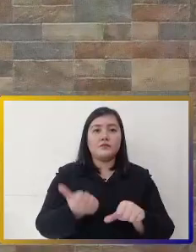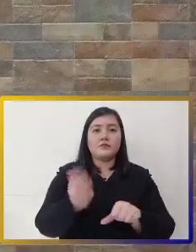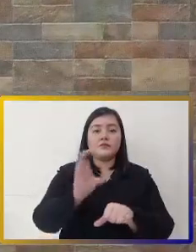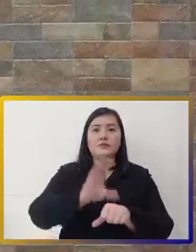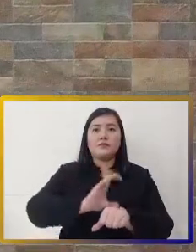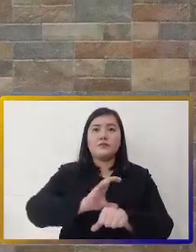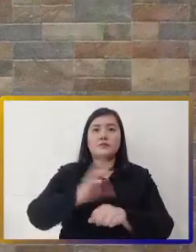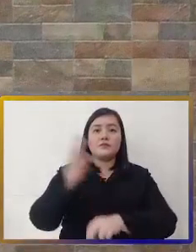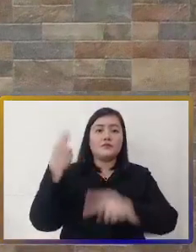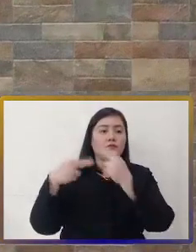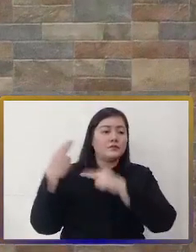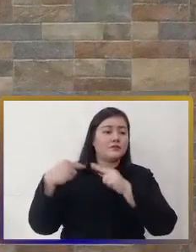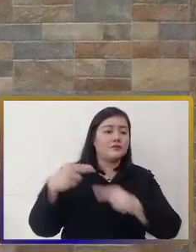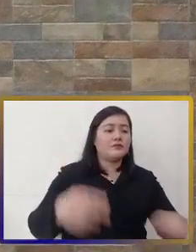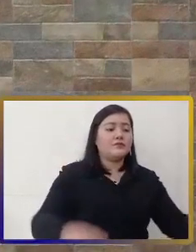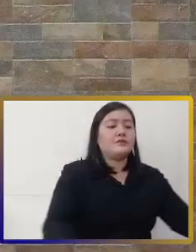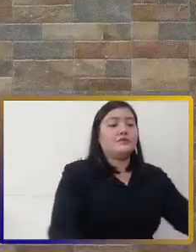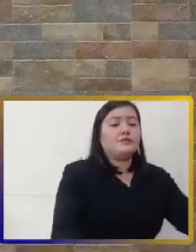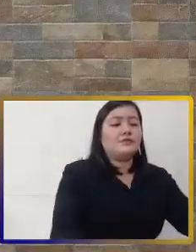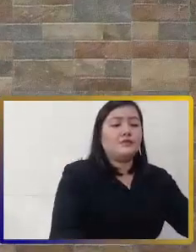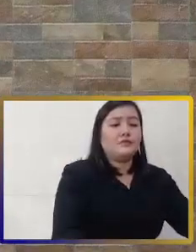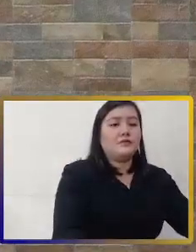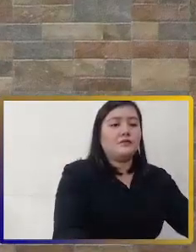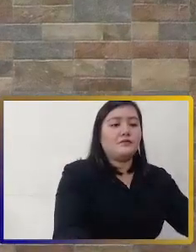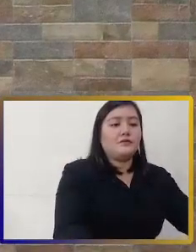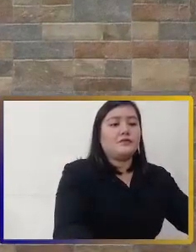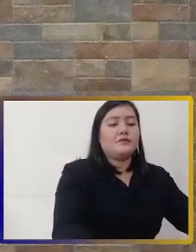nakaraan, bibigyan ko lamang po kayo ng